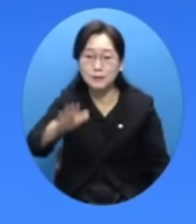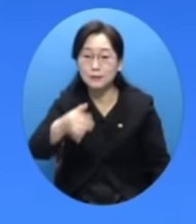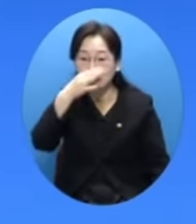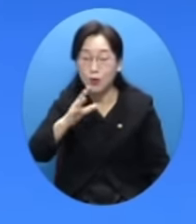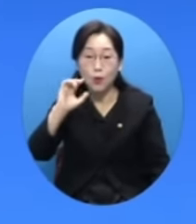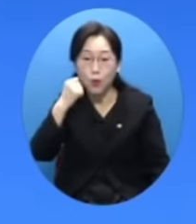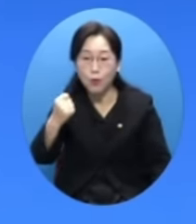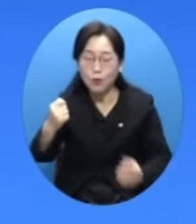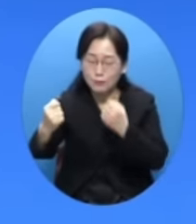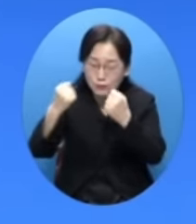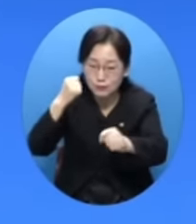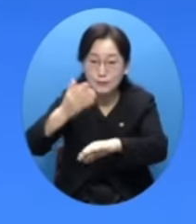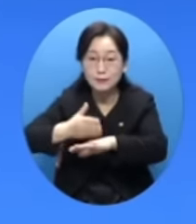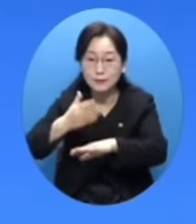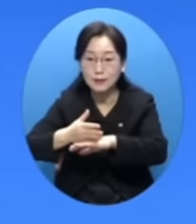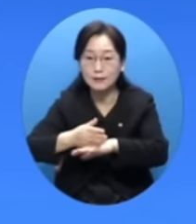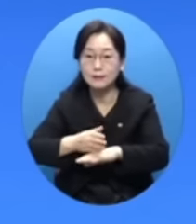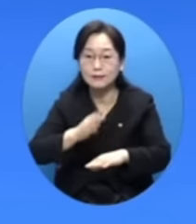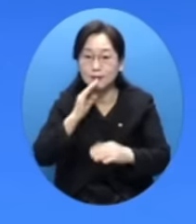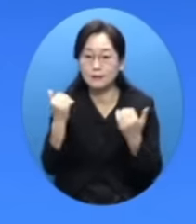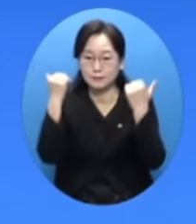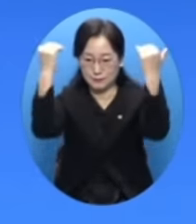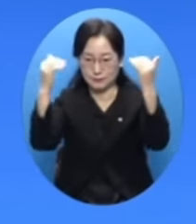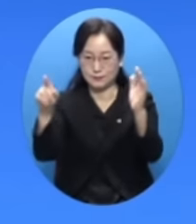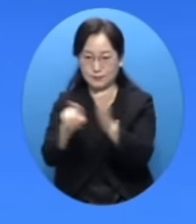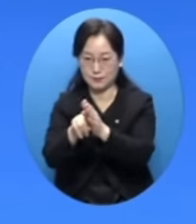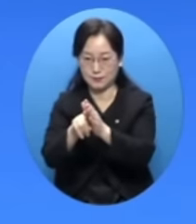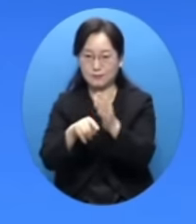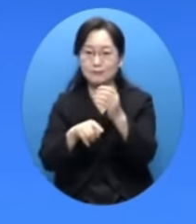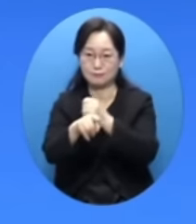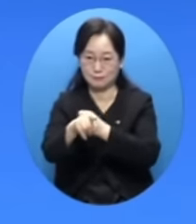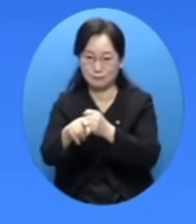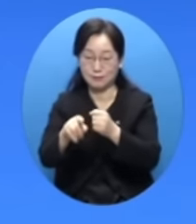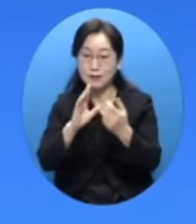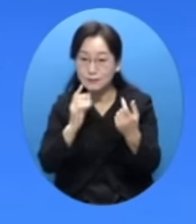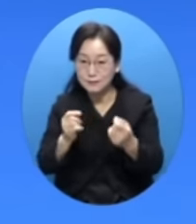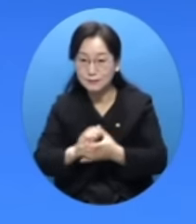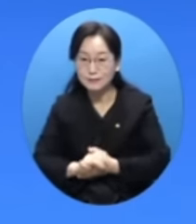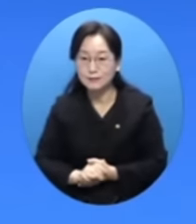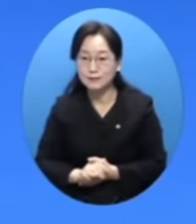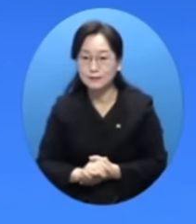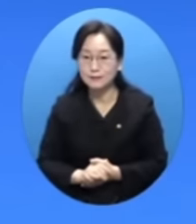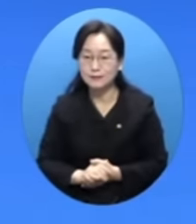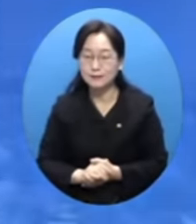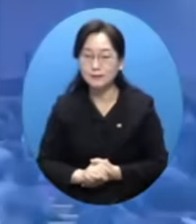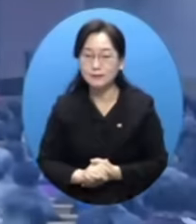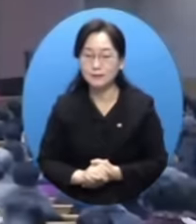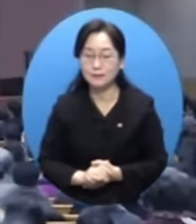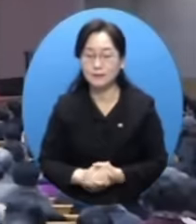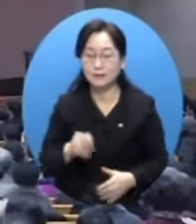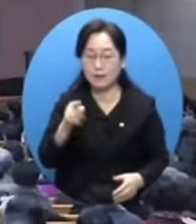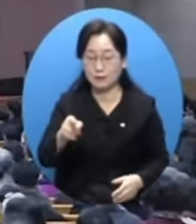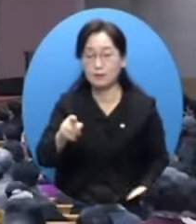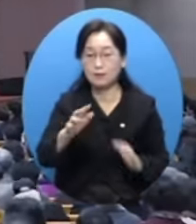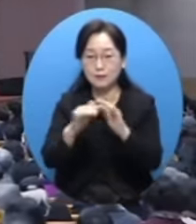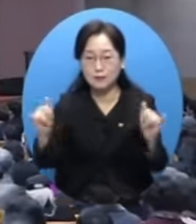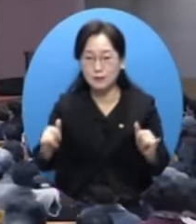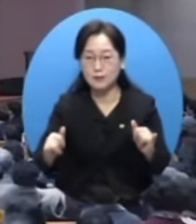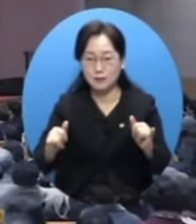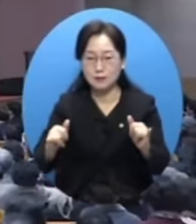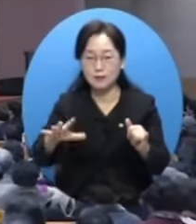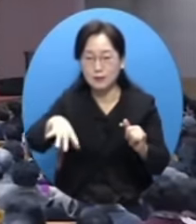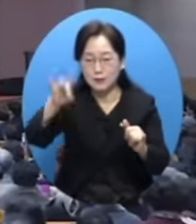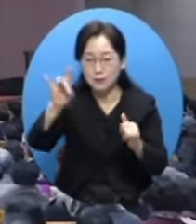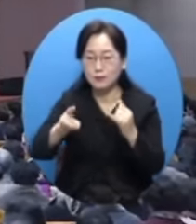드리는 감사가 성숙한 신앙인의 감사인 줄로 믿습니다. 저들은 처음